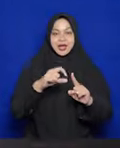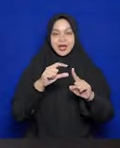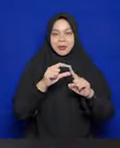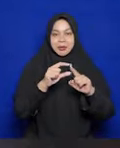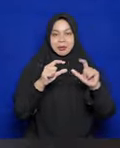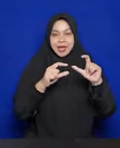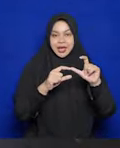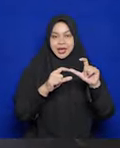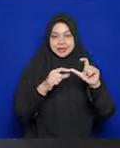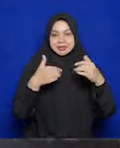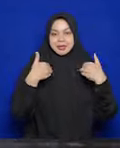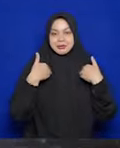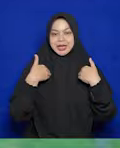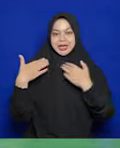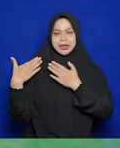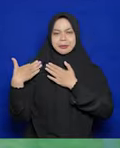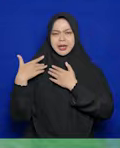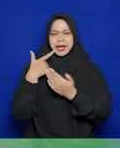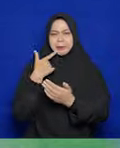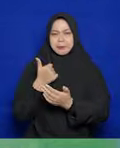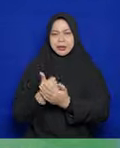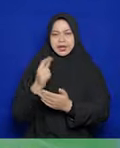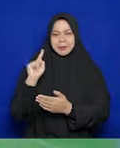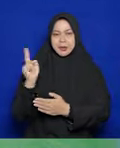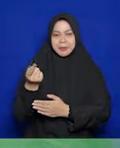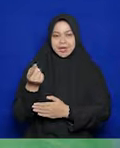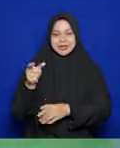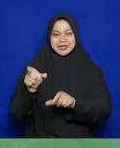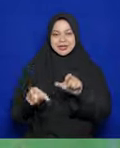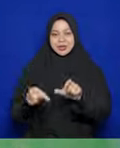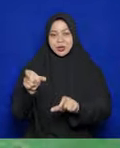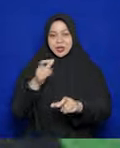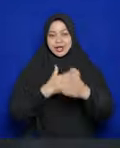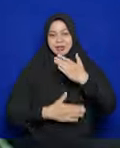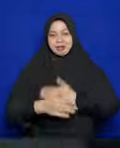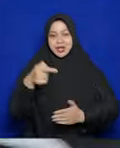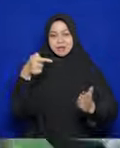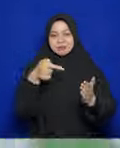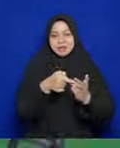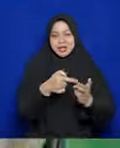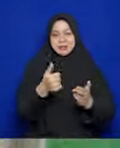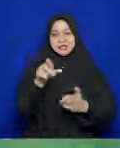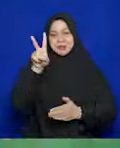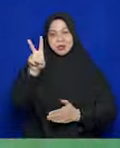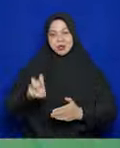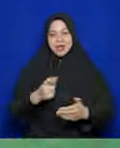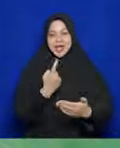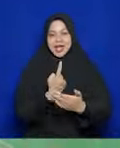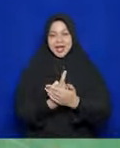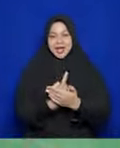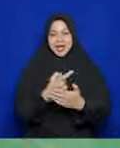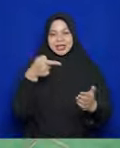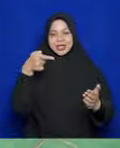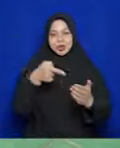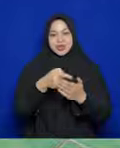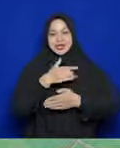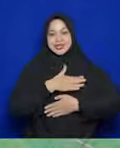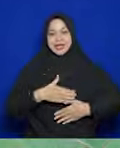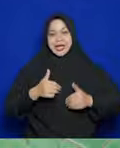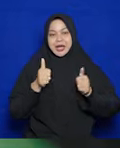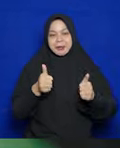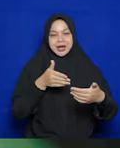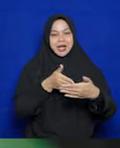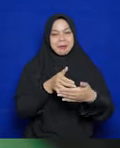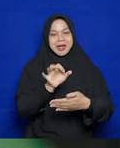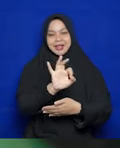KPPS memiliki peran yang sangat P bahwa pemili Diel dgunak hak suaranya denganyaman danana